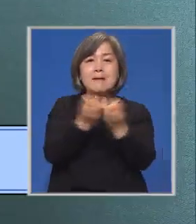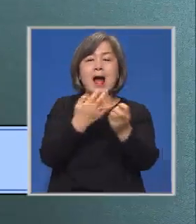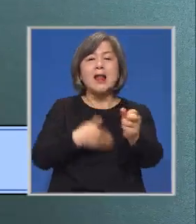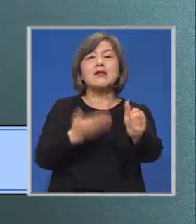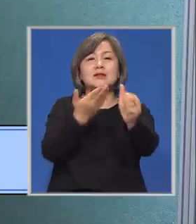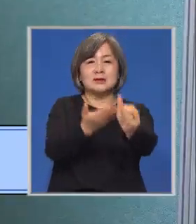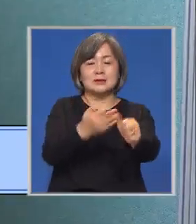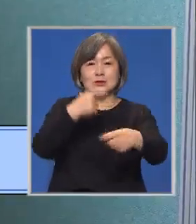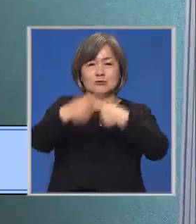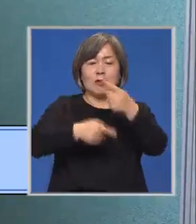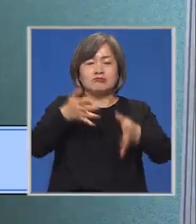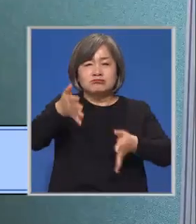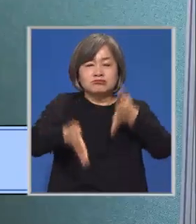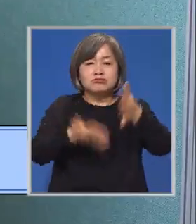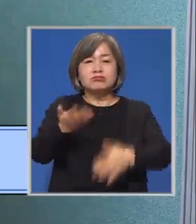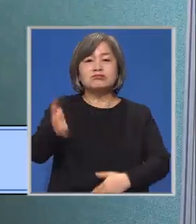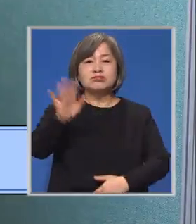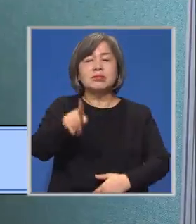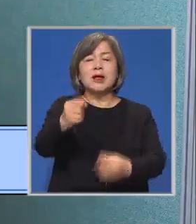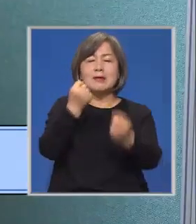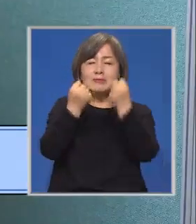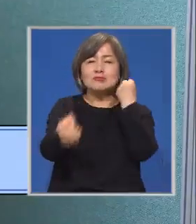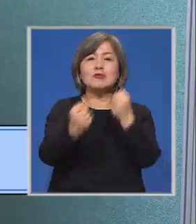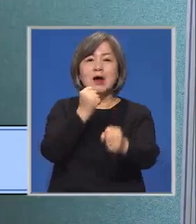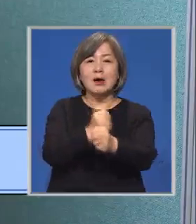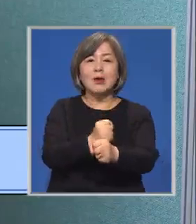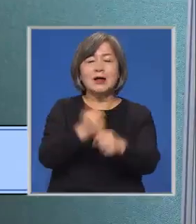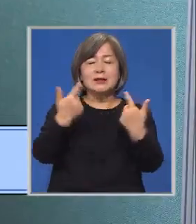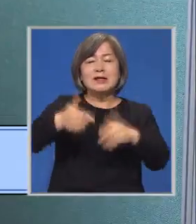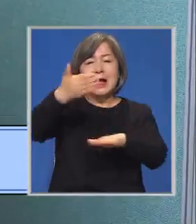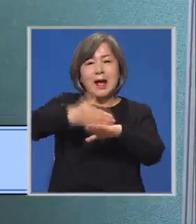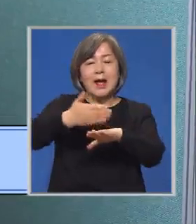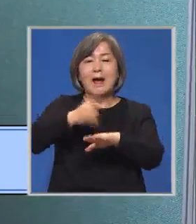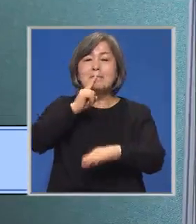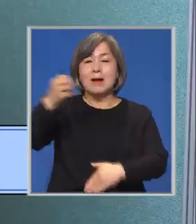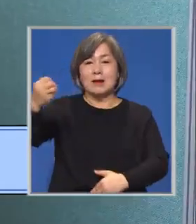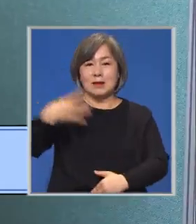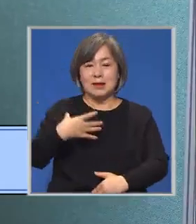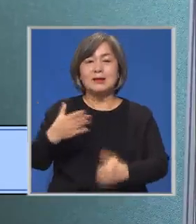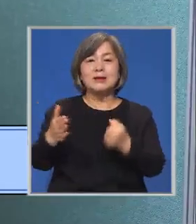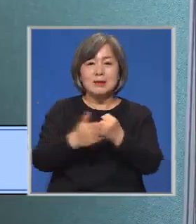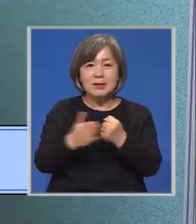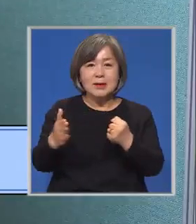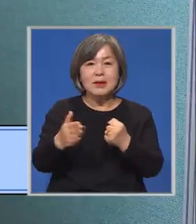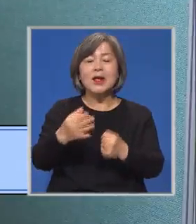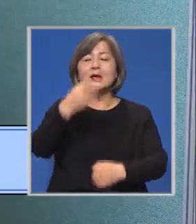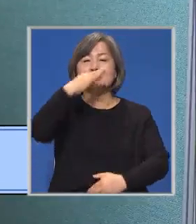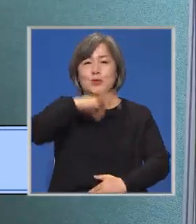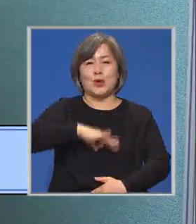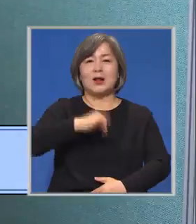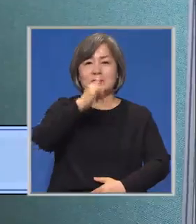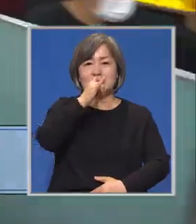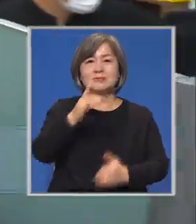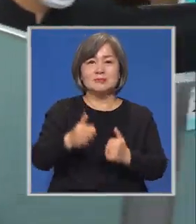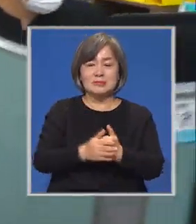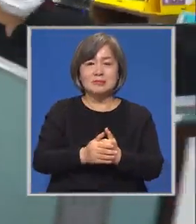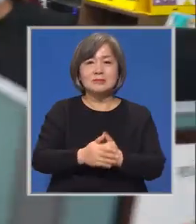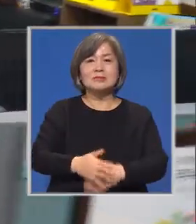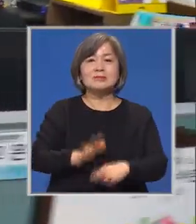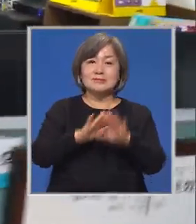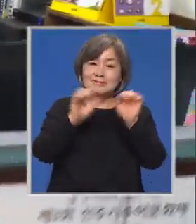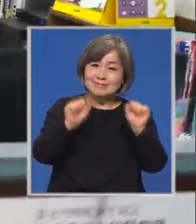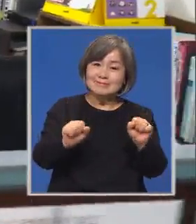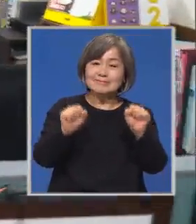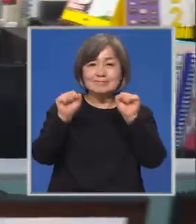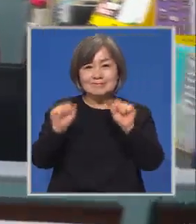방법을 알려드렸어요. 수화가 서툰데 그럼에도 불구하고 늘 감사하다고 말씀해 주시는 거에 보람을 느껴요. 안녕히